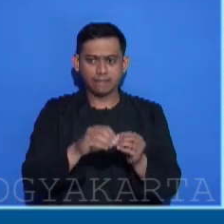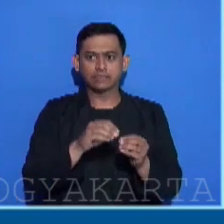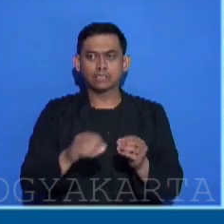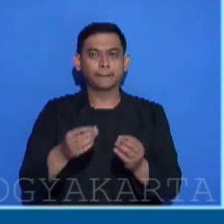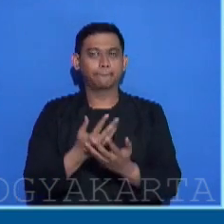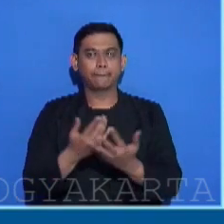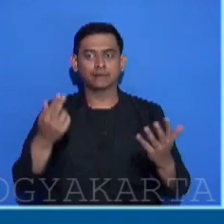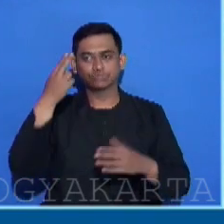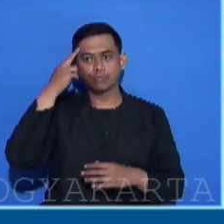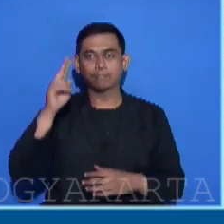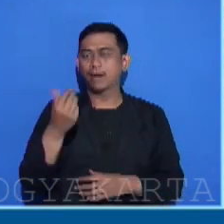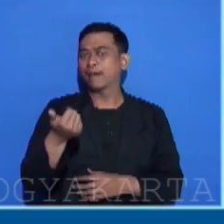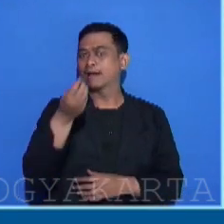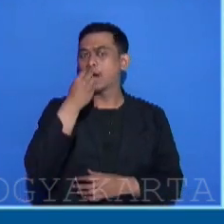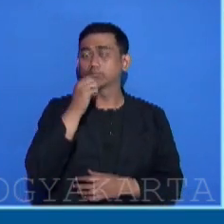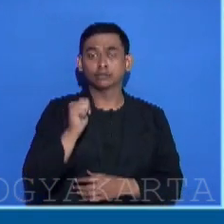ahan